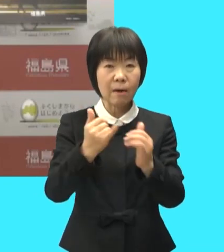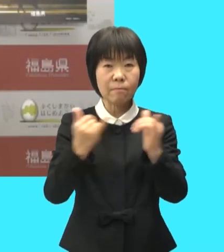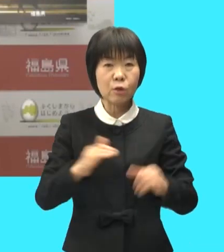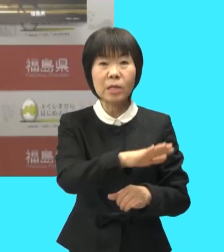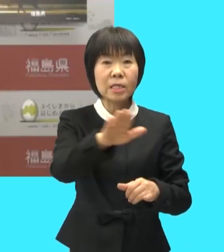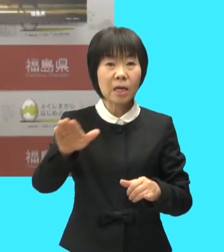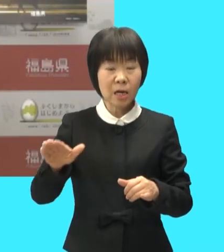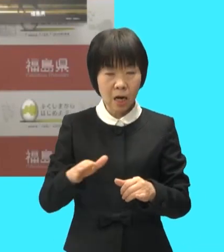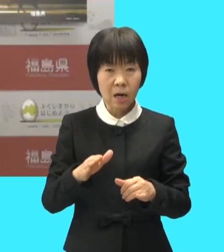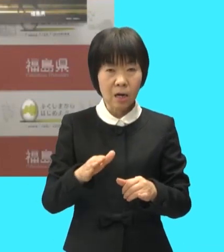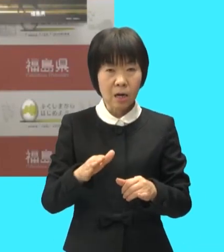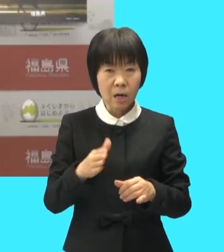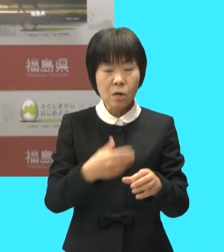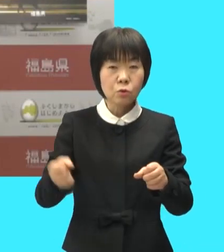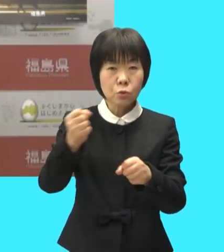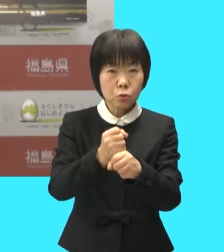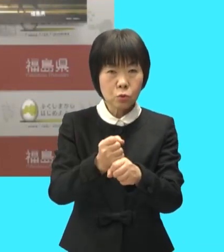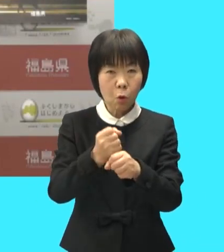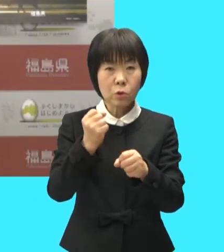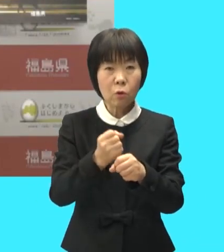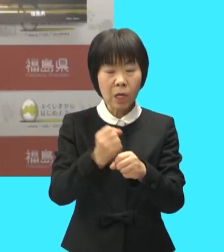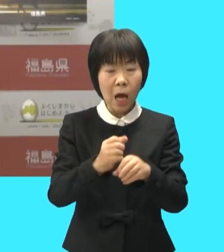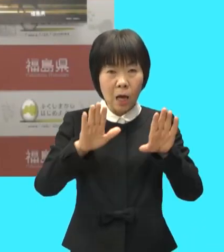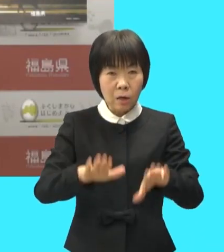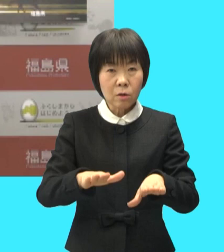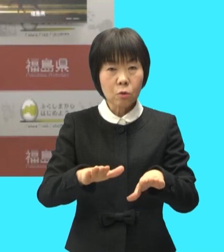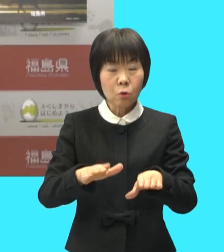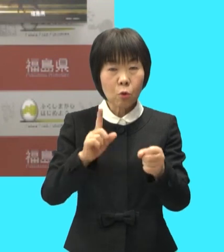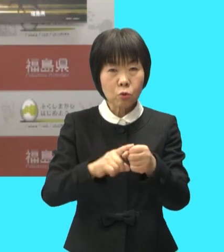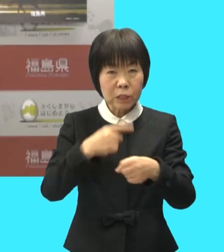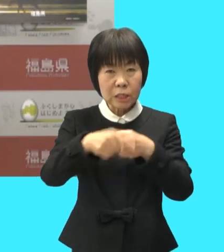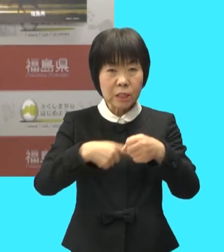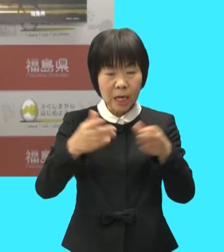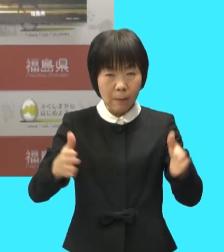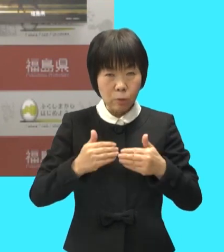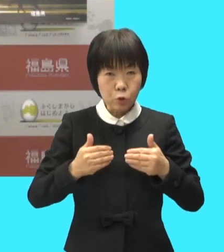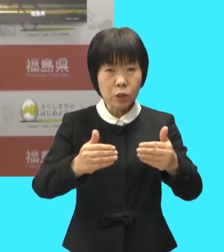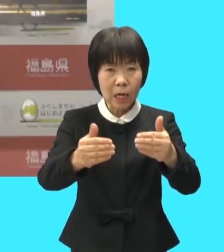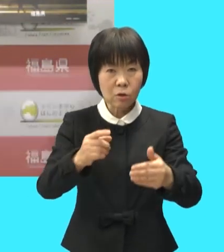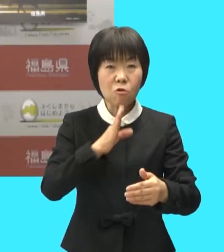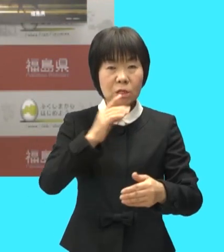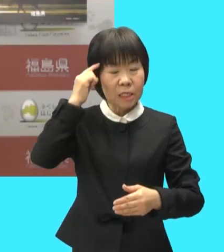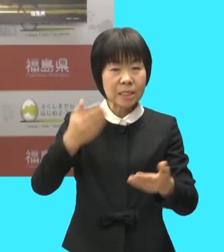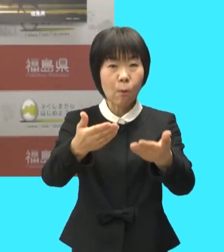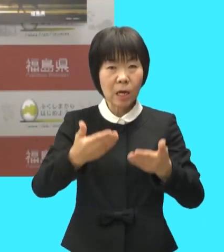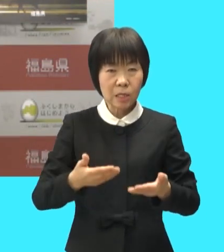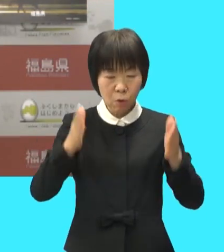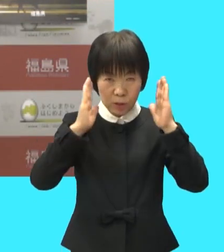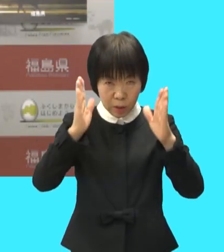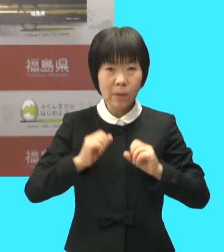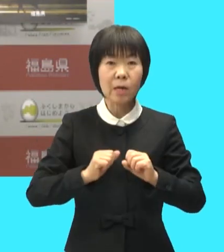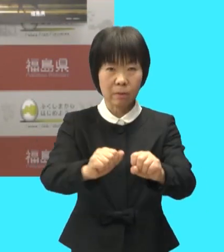さんが復興創生、今年1年も進んだな、そう実感していただけるように全力を尽くしてまいります